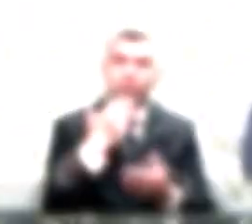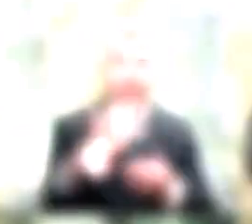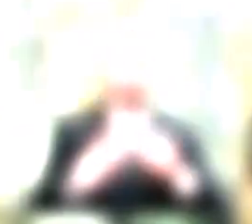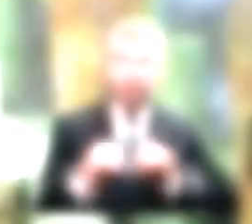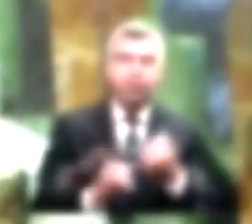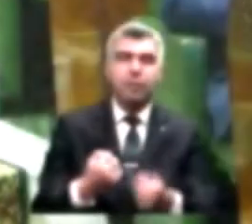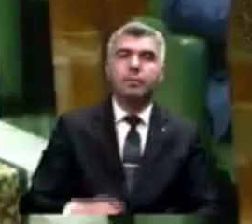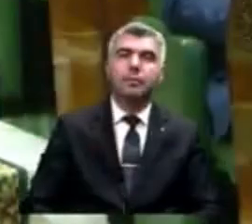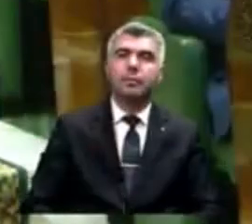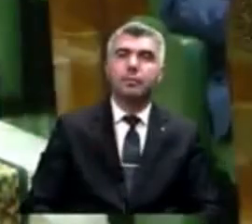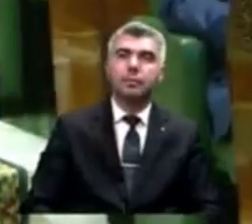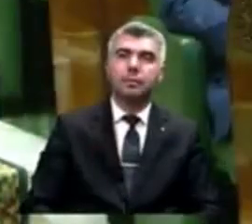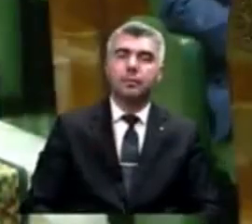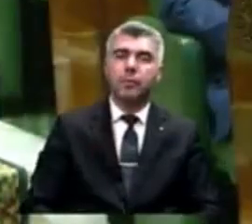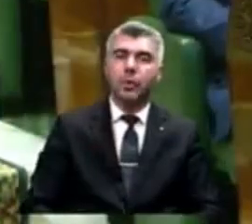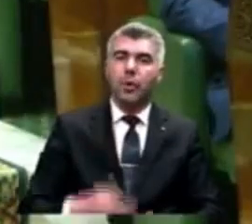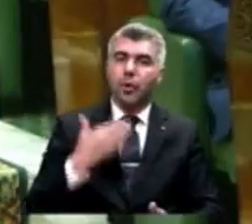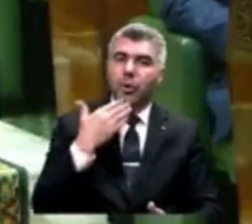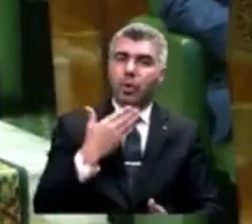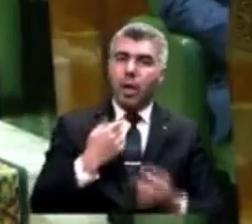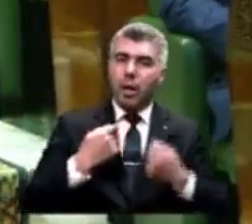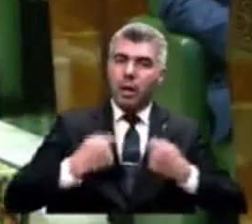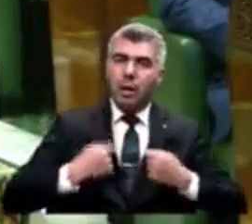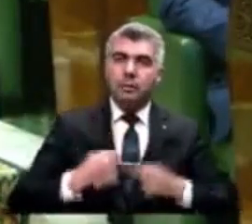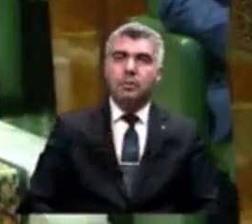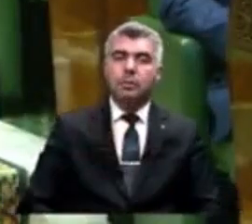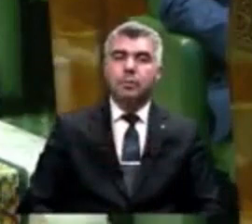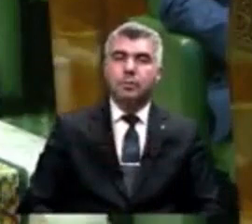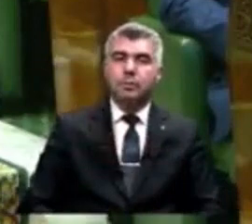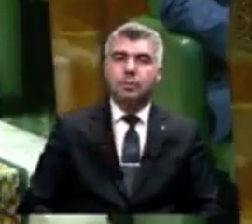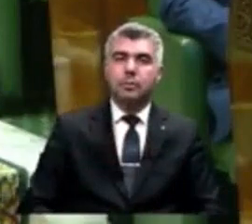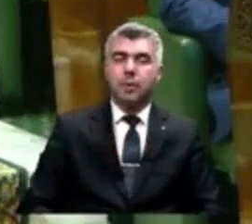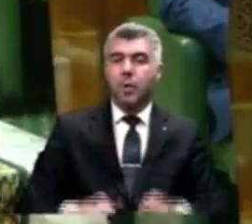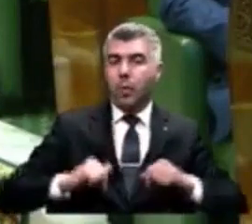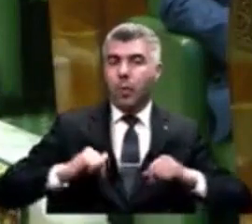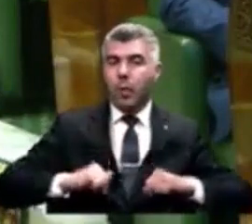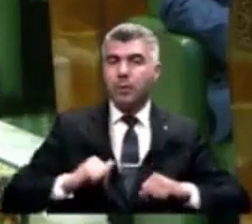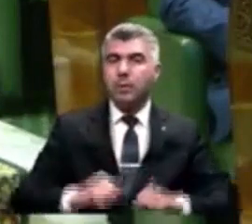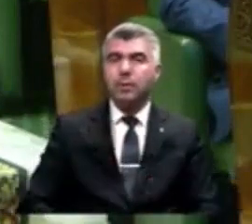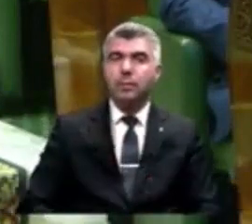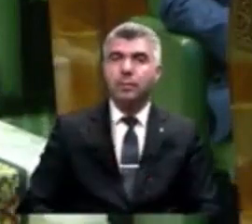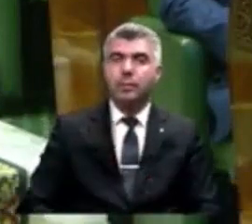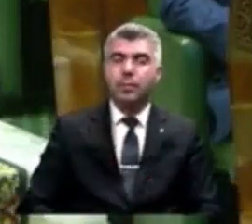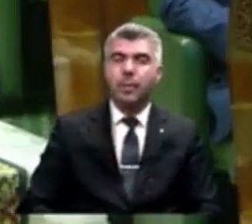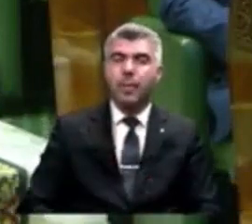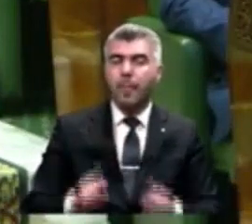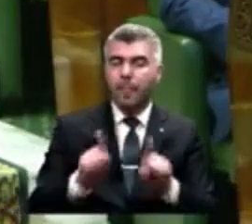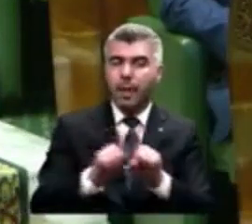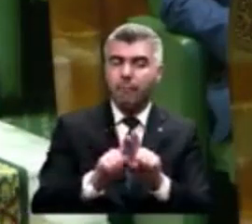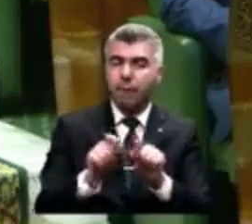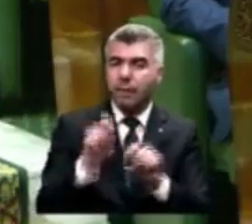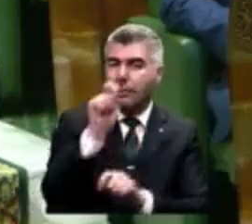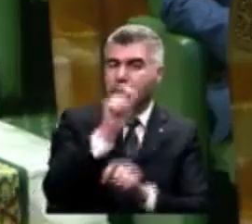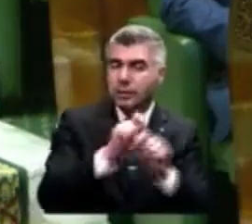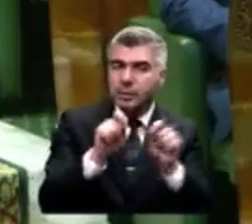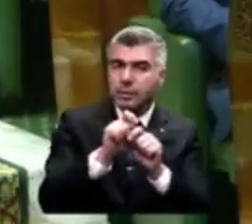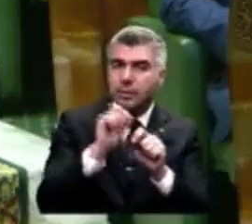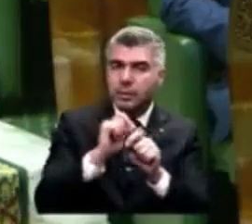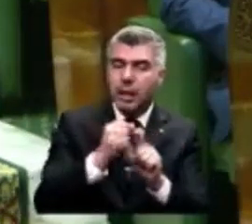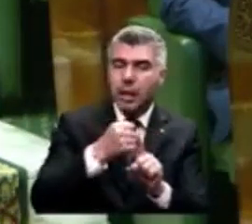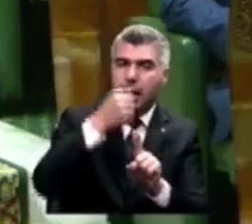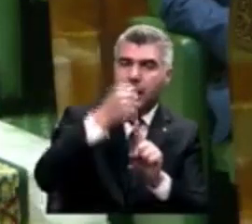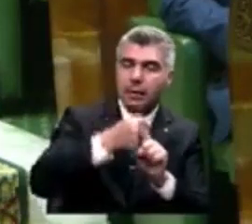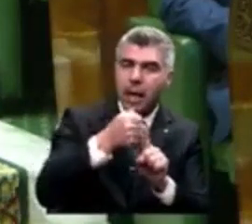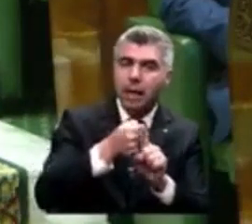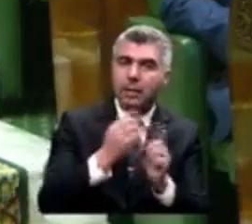الوزير. شكرا سيد الرئيس. سيد الوزير، إن تصوركم لورش إصلاح